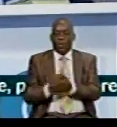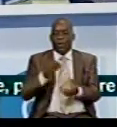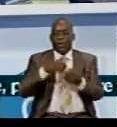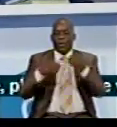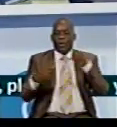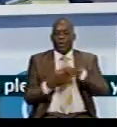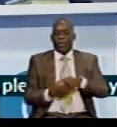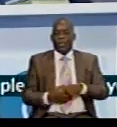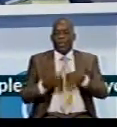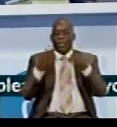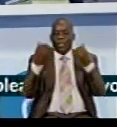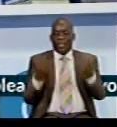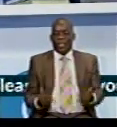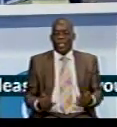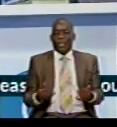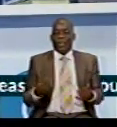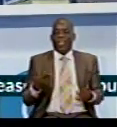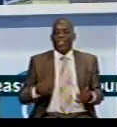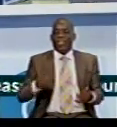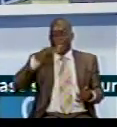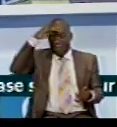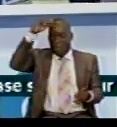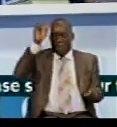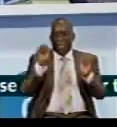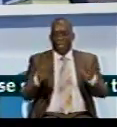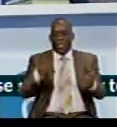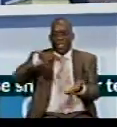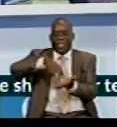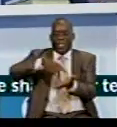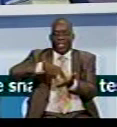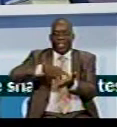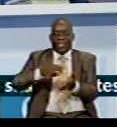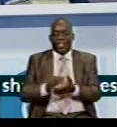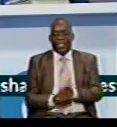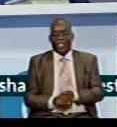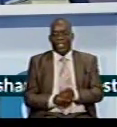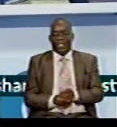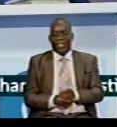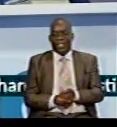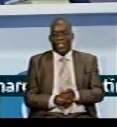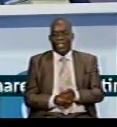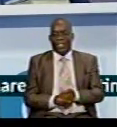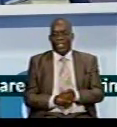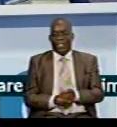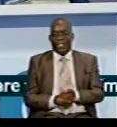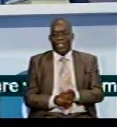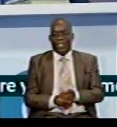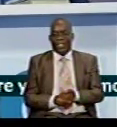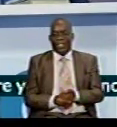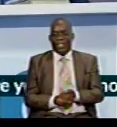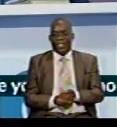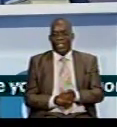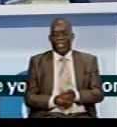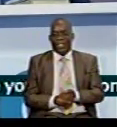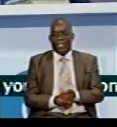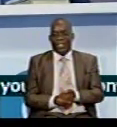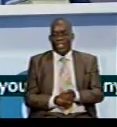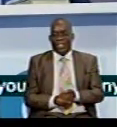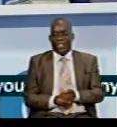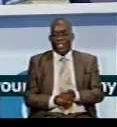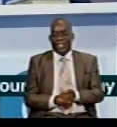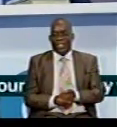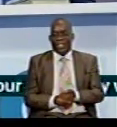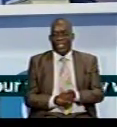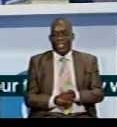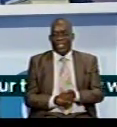Now the man can dance. Maintenant, l'homme peut danser. Dieu est bon. Il m'a fait du bien. Oh mon